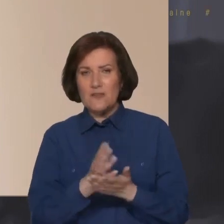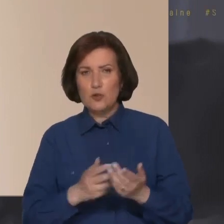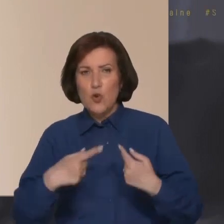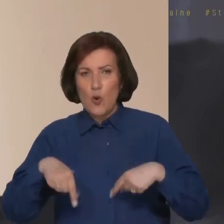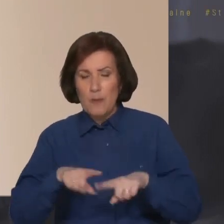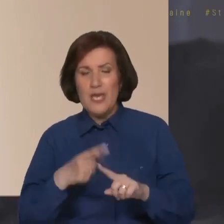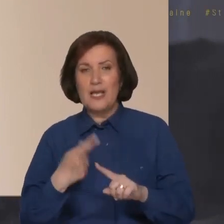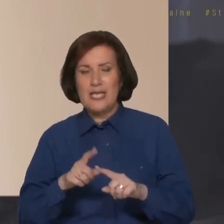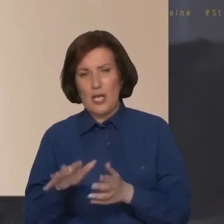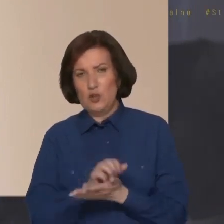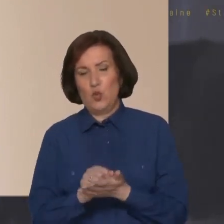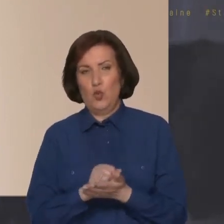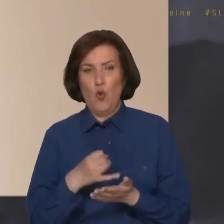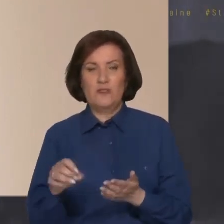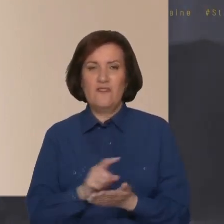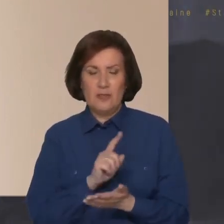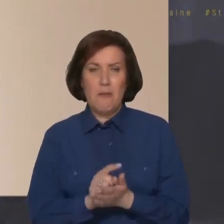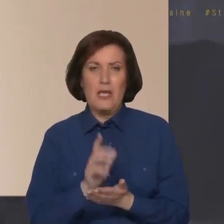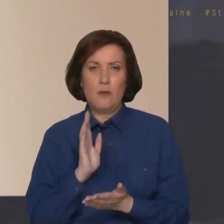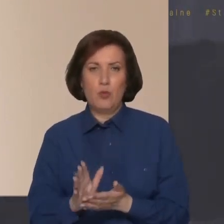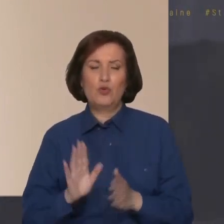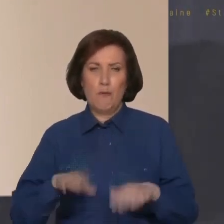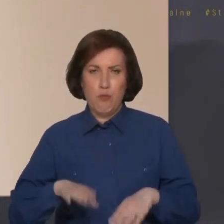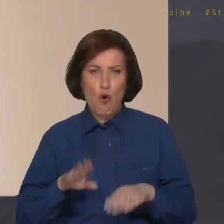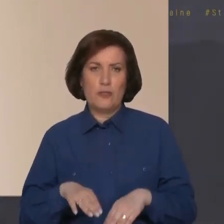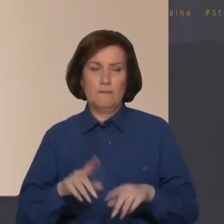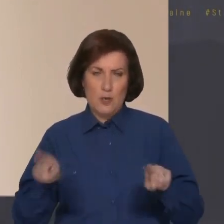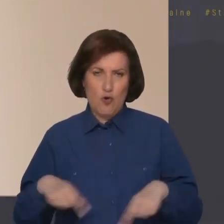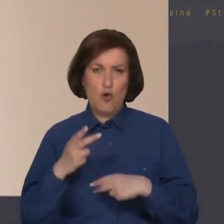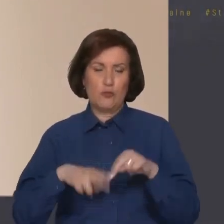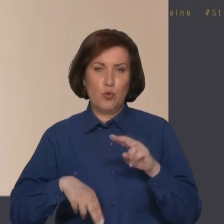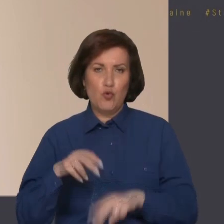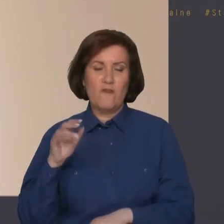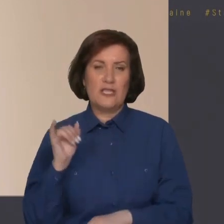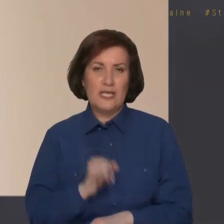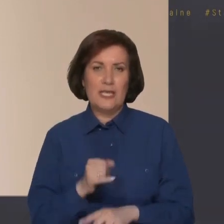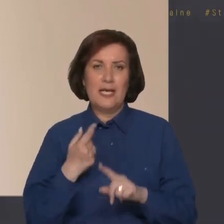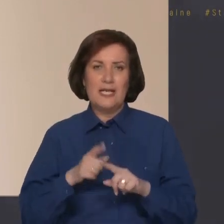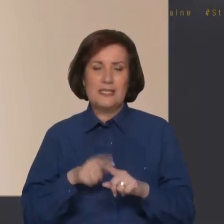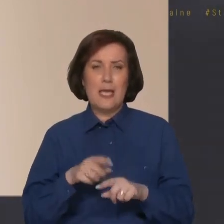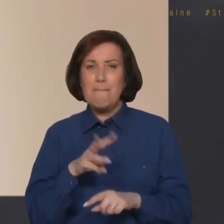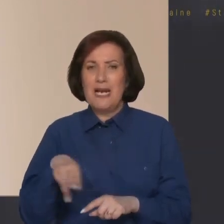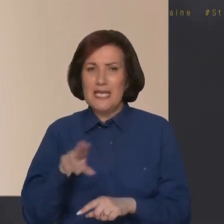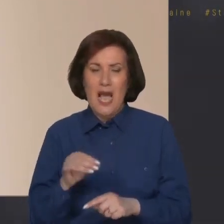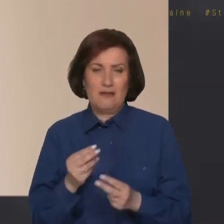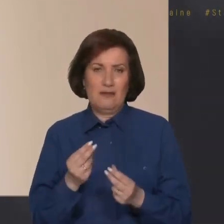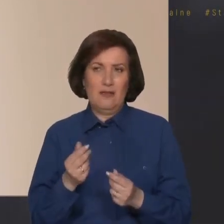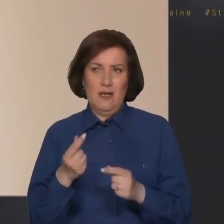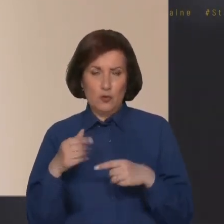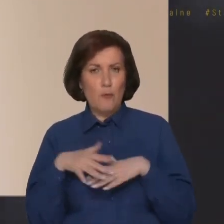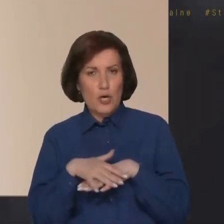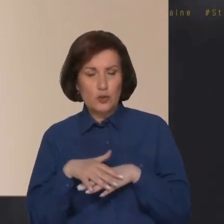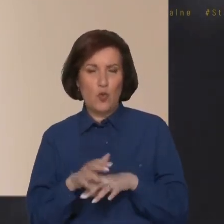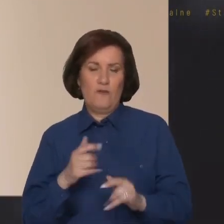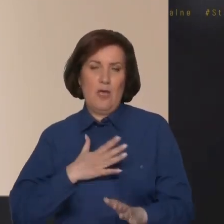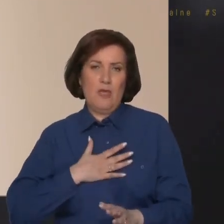який зрушений. Зруйнований, він має бути потім розбудований, і це мільярди. Тому розраховуємо